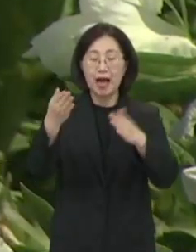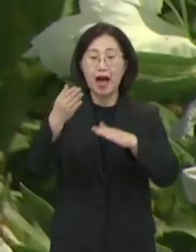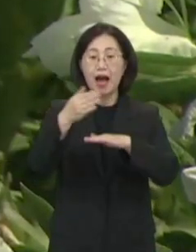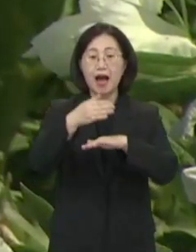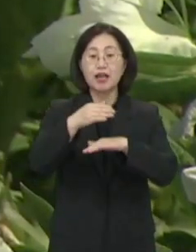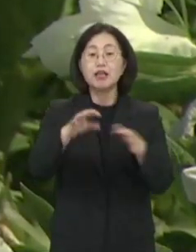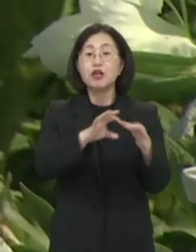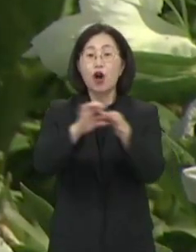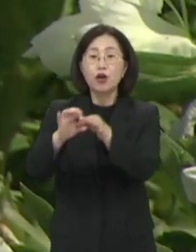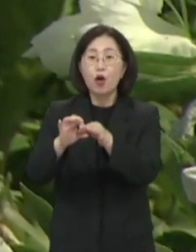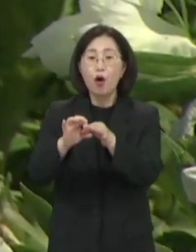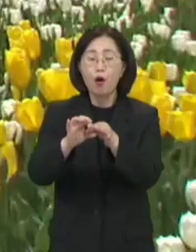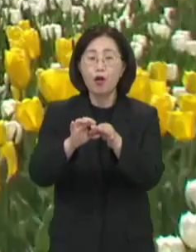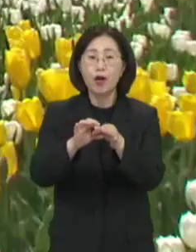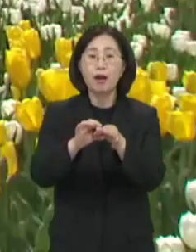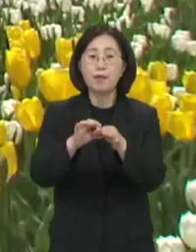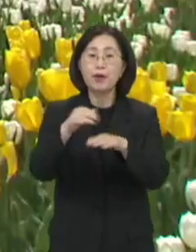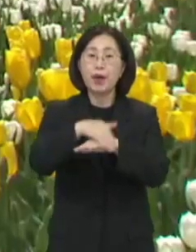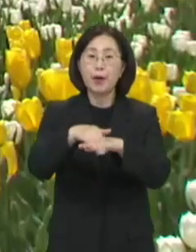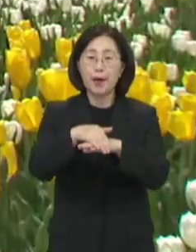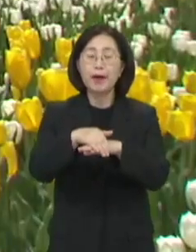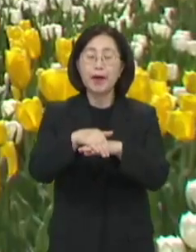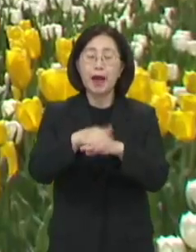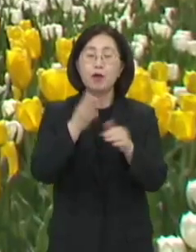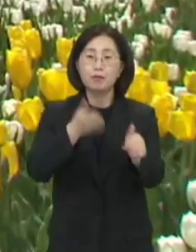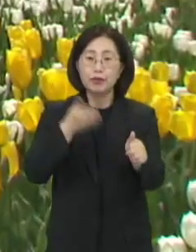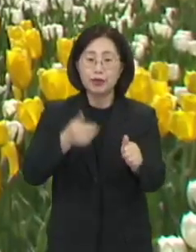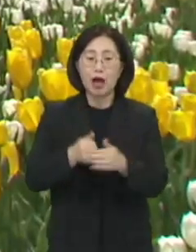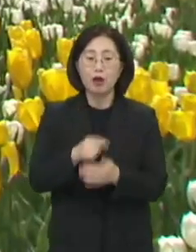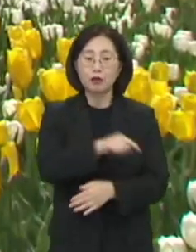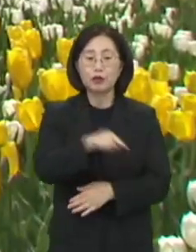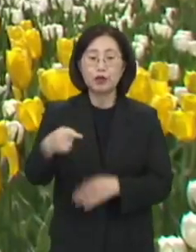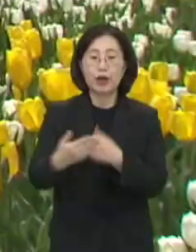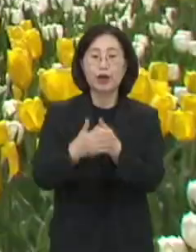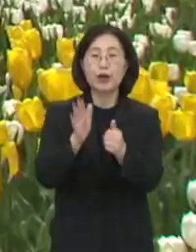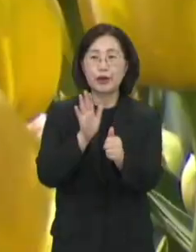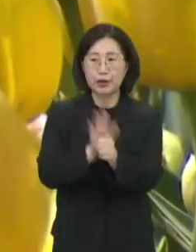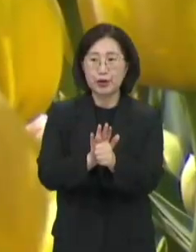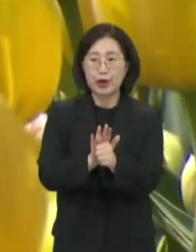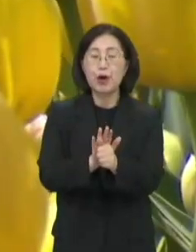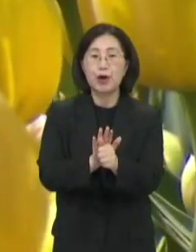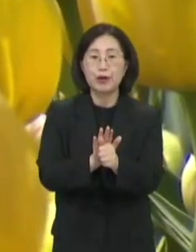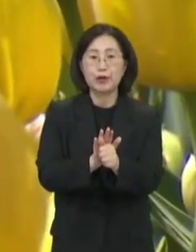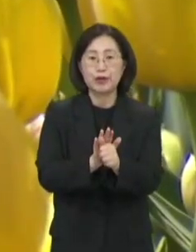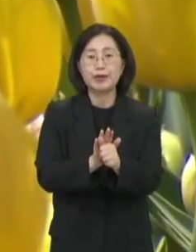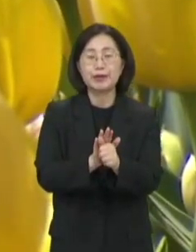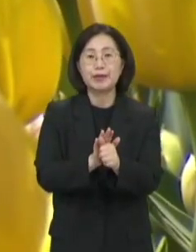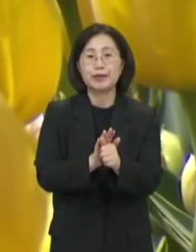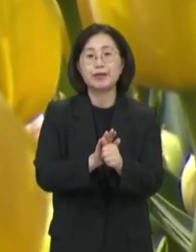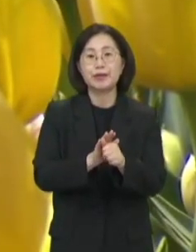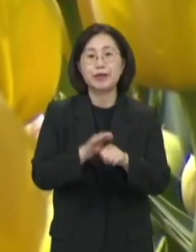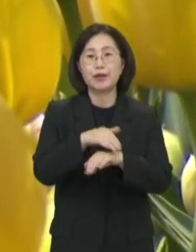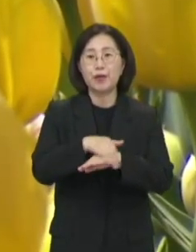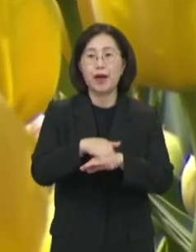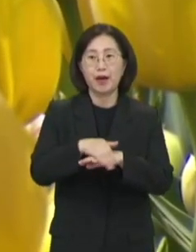상태로 윈윈 효과를 위한 전략적인 협업이 절실하다는 목소리가 나오고 있습니다. TJB 강진원입니다.